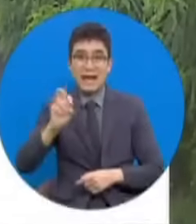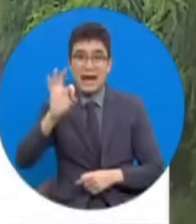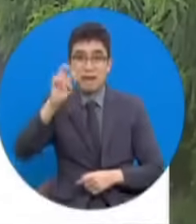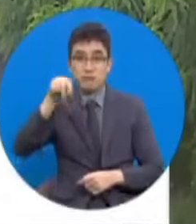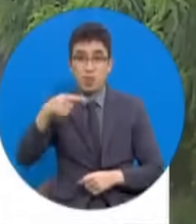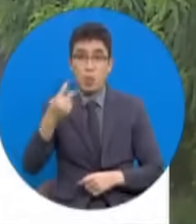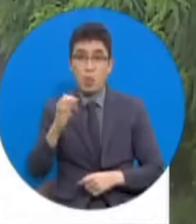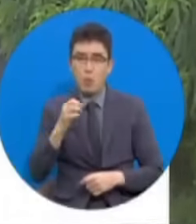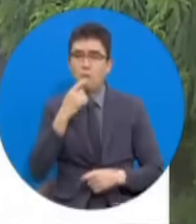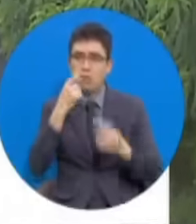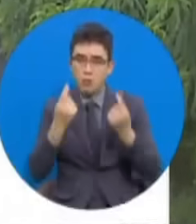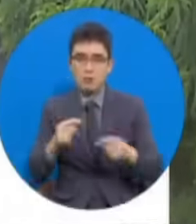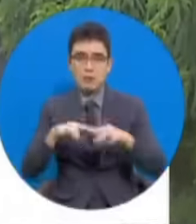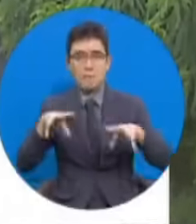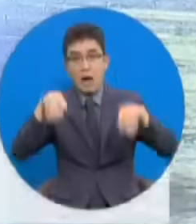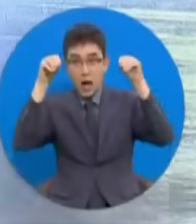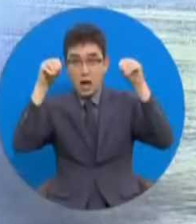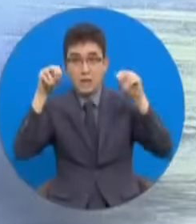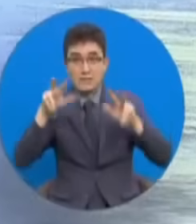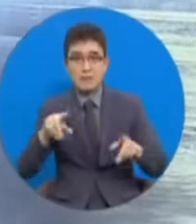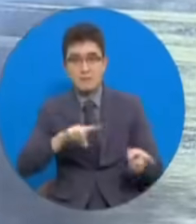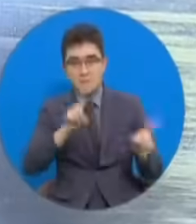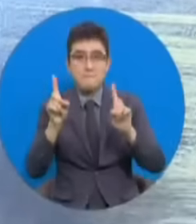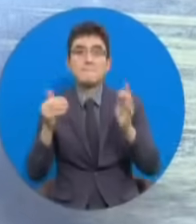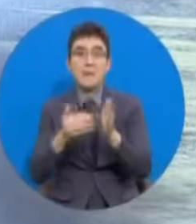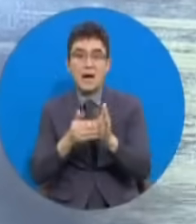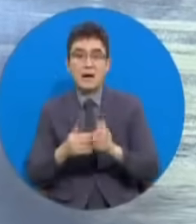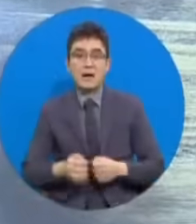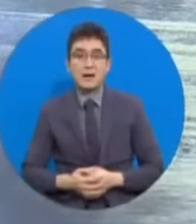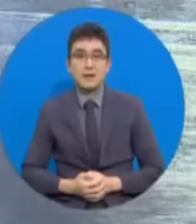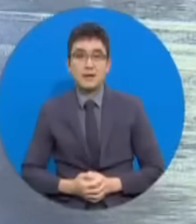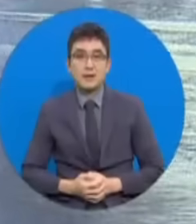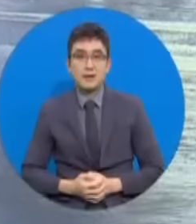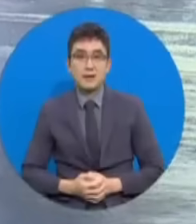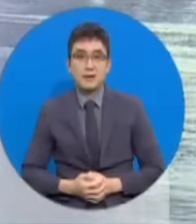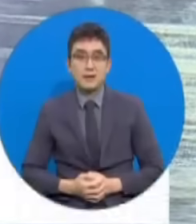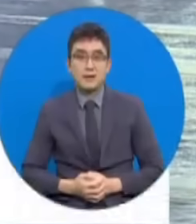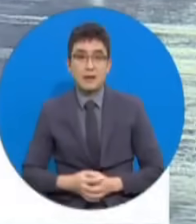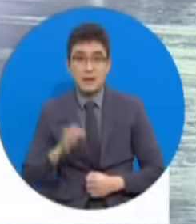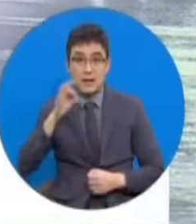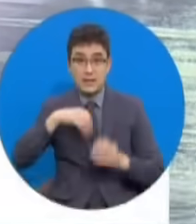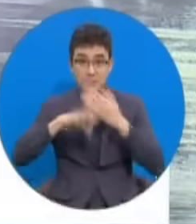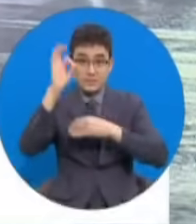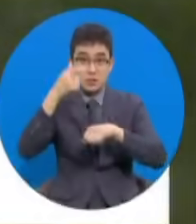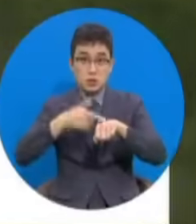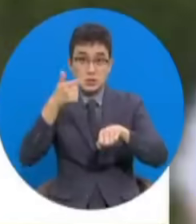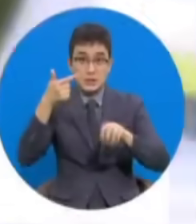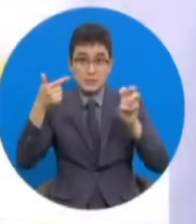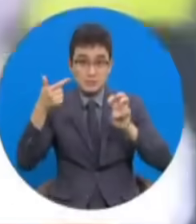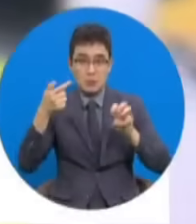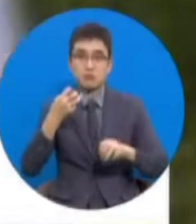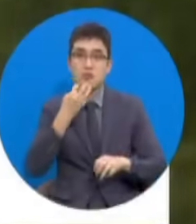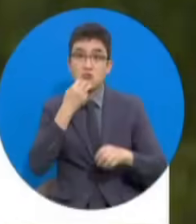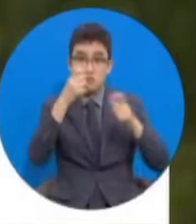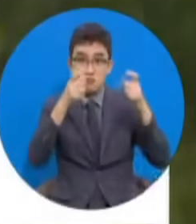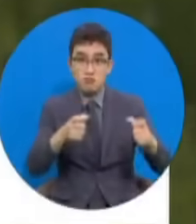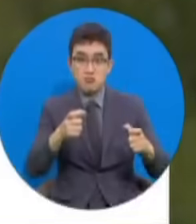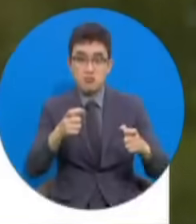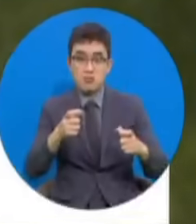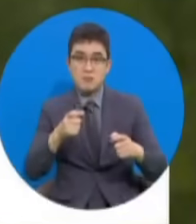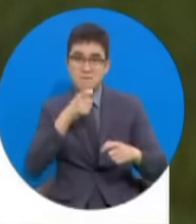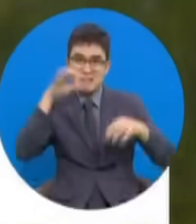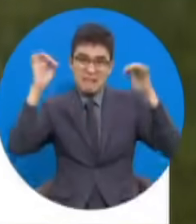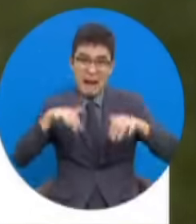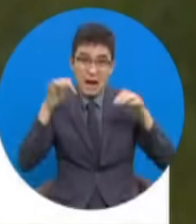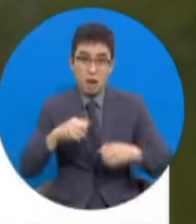정전됐습니다. 지금은 두 곳 모두 복구가 끝났습니다. 오전 6시 반에 서울 지역 호우주의보는 해제됐는데요.